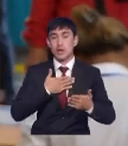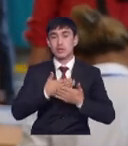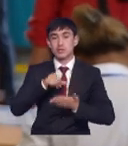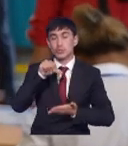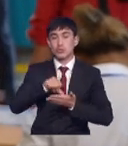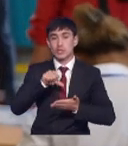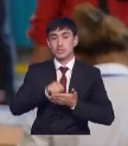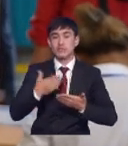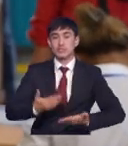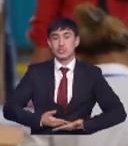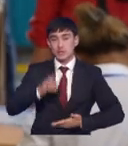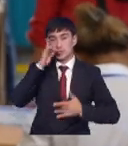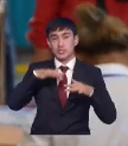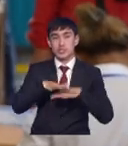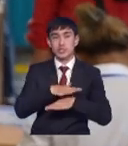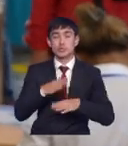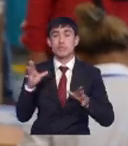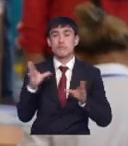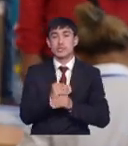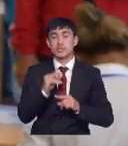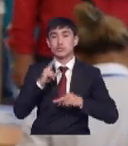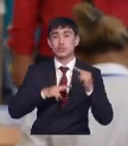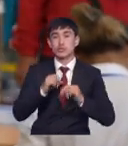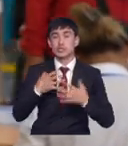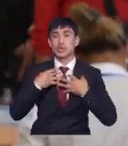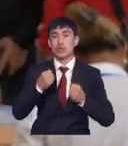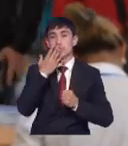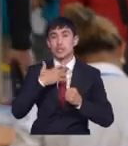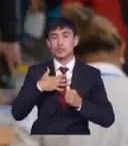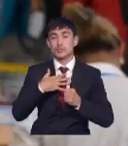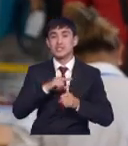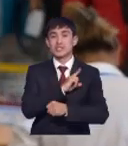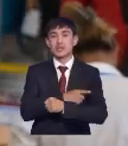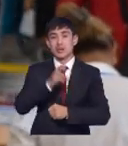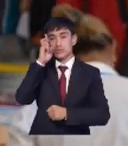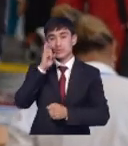активно участвовать в жизни страны, чтобы вместе строить здоровую нацию и сильное государство.